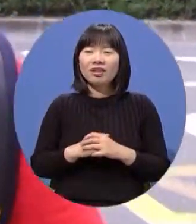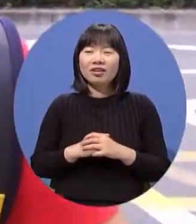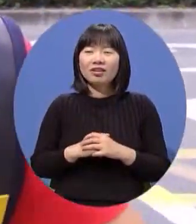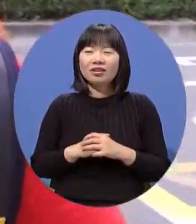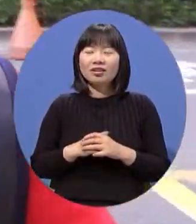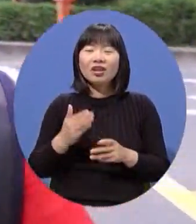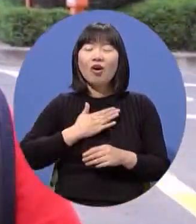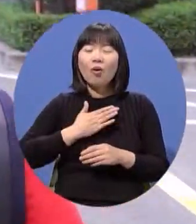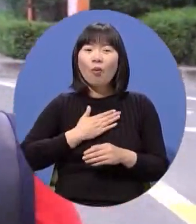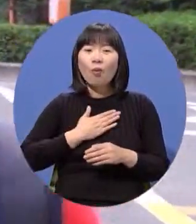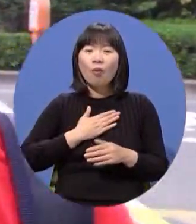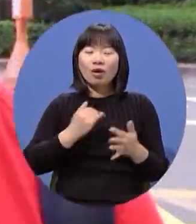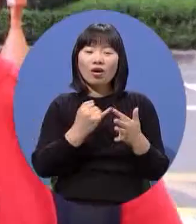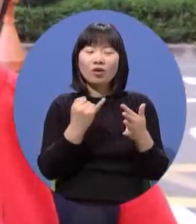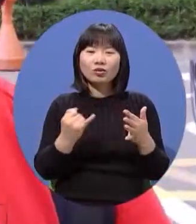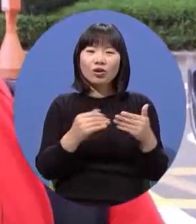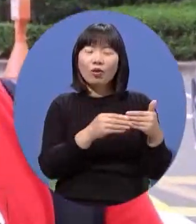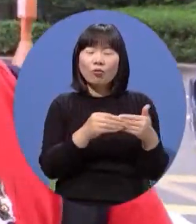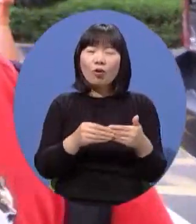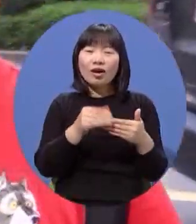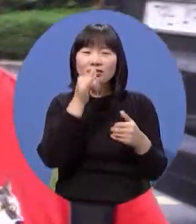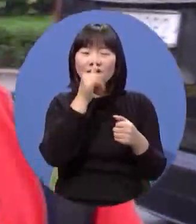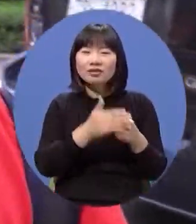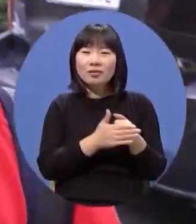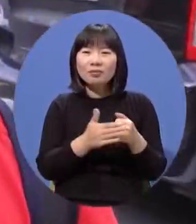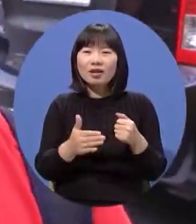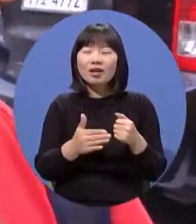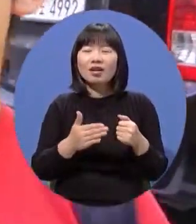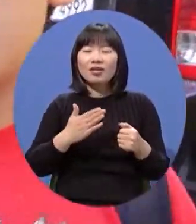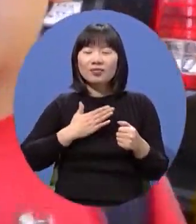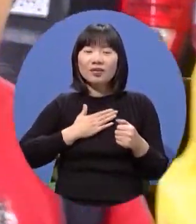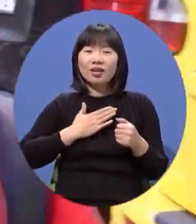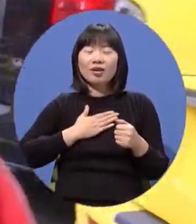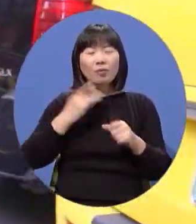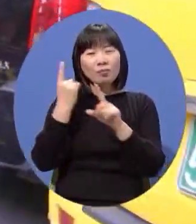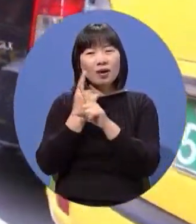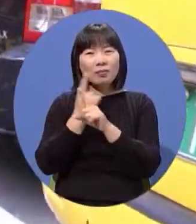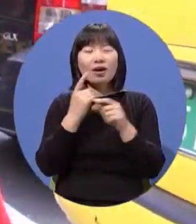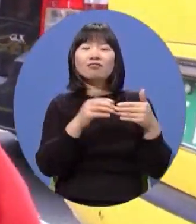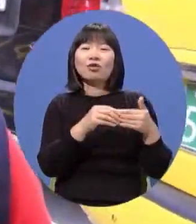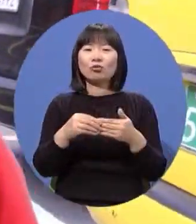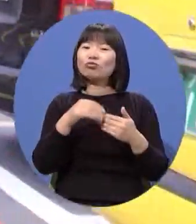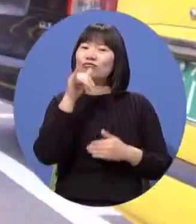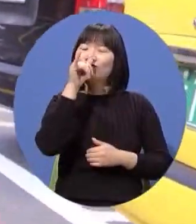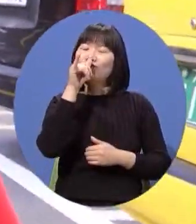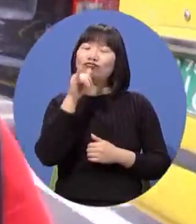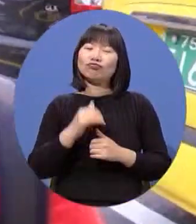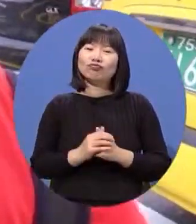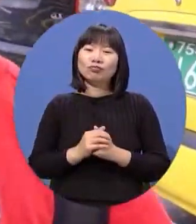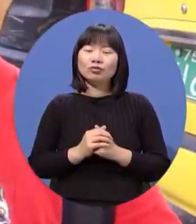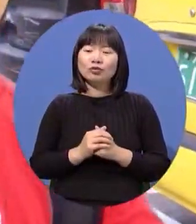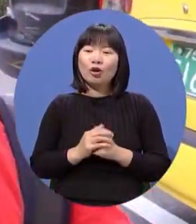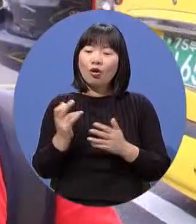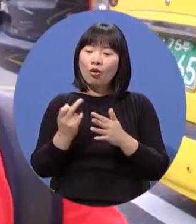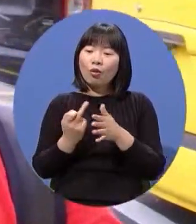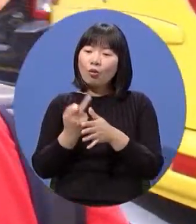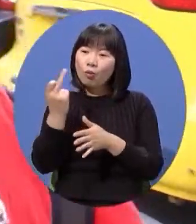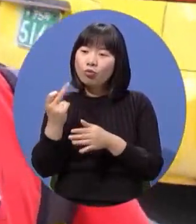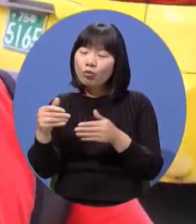이제 저가 데리러 온다고 해서 매일 저가 데리고 와요. 왜 형부가 데리고